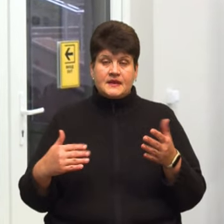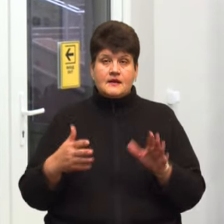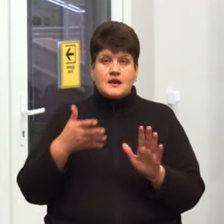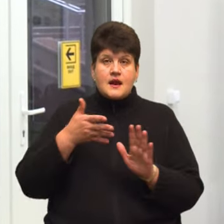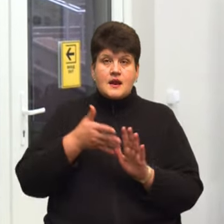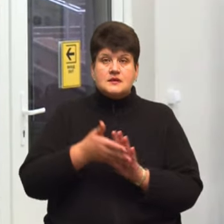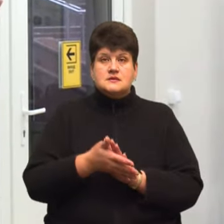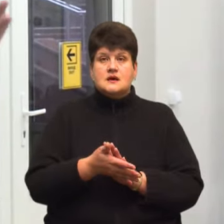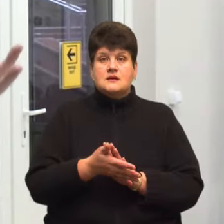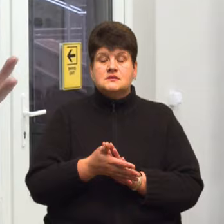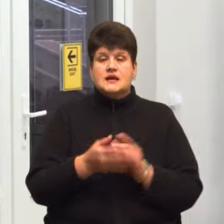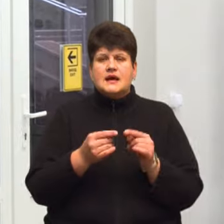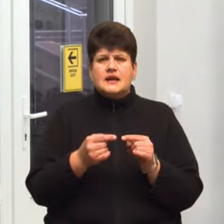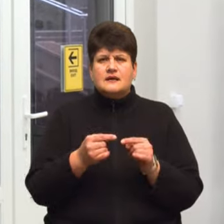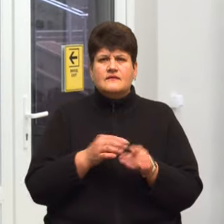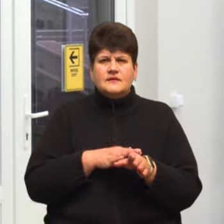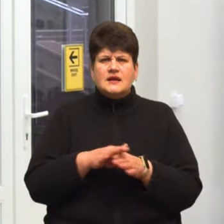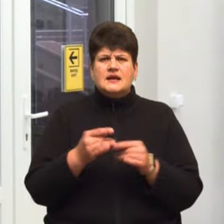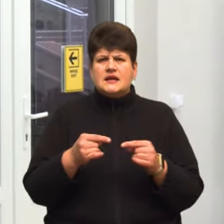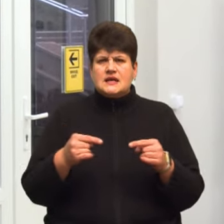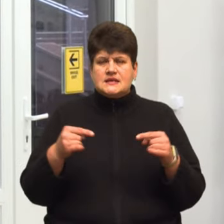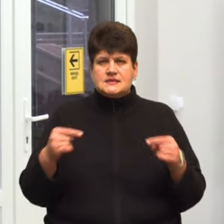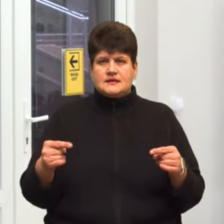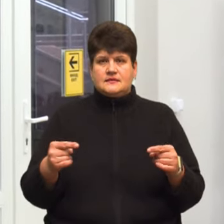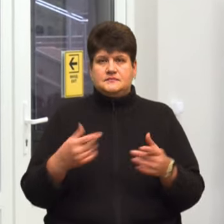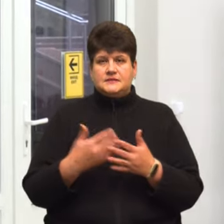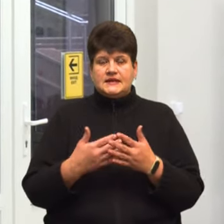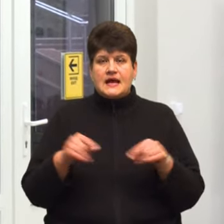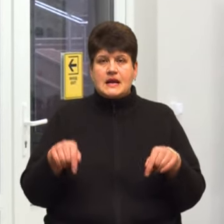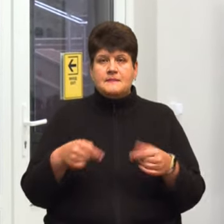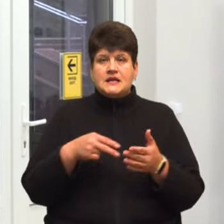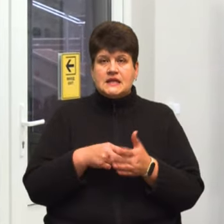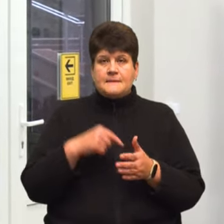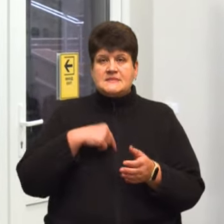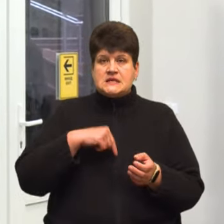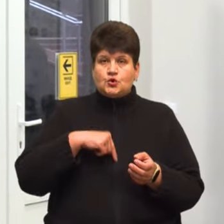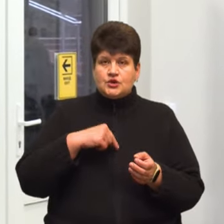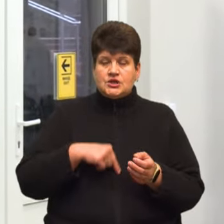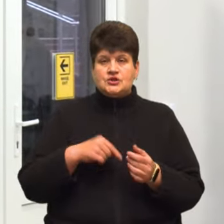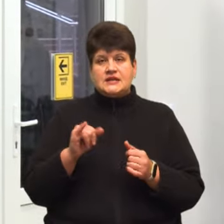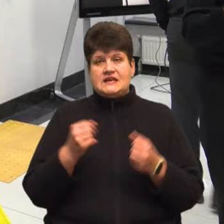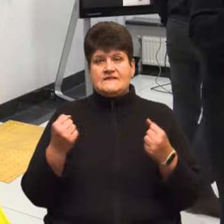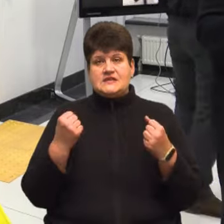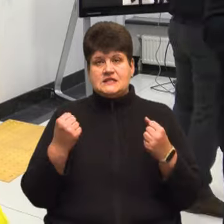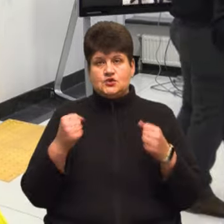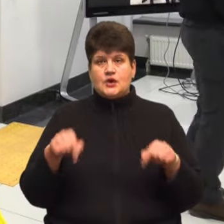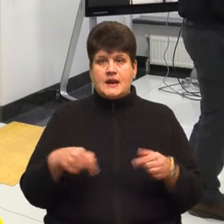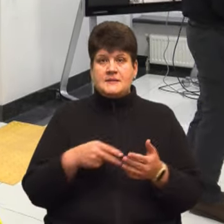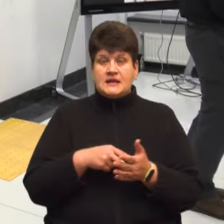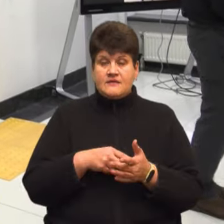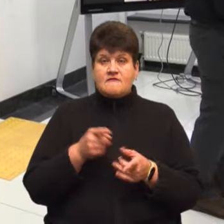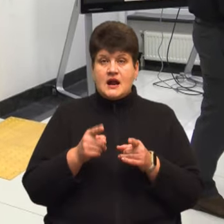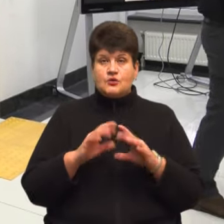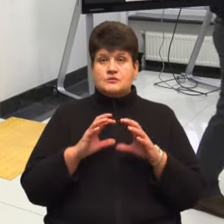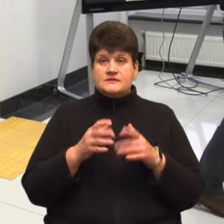реалізація різних симуляторів наприклад для реабілітації психологічної і фізичної реабілітації у реальному світі